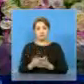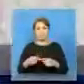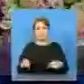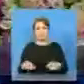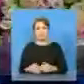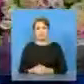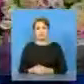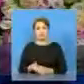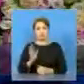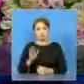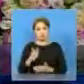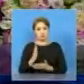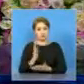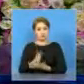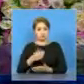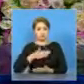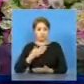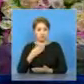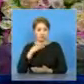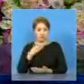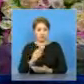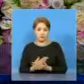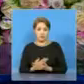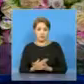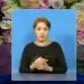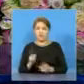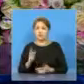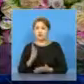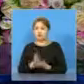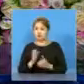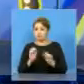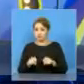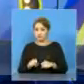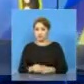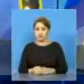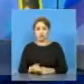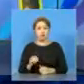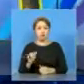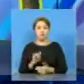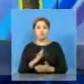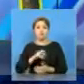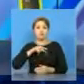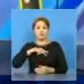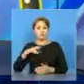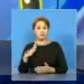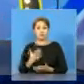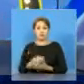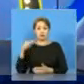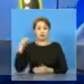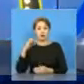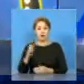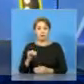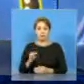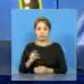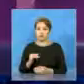далее. Пусть будет мой пример образцом для тех, у кого есть возможность. Также медалями были награждены президент АО